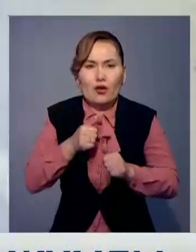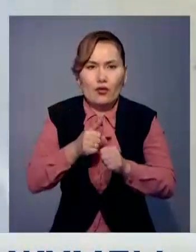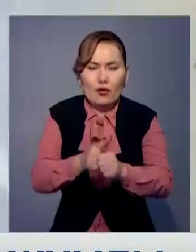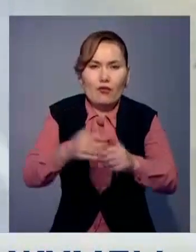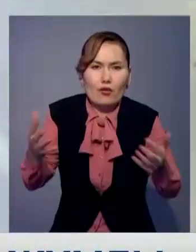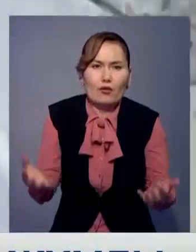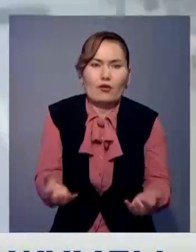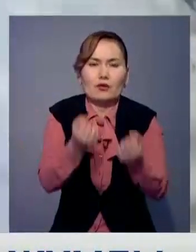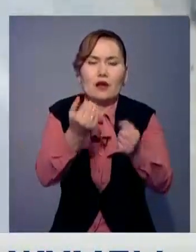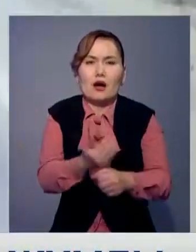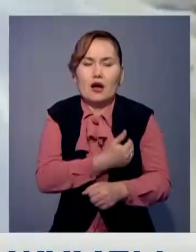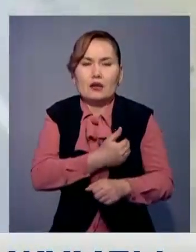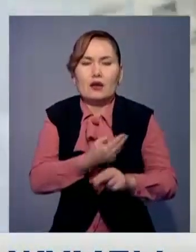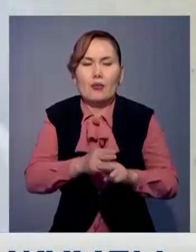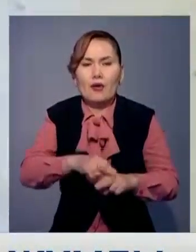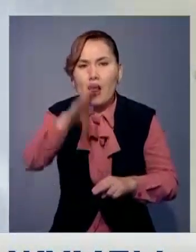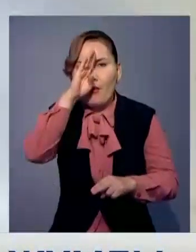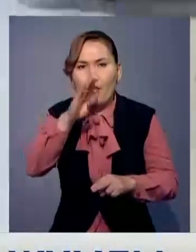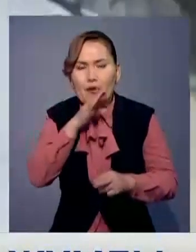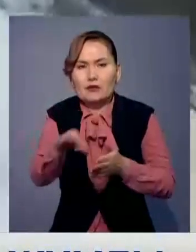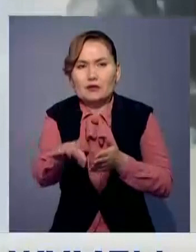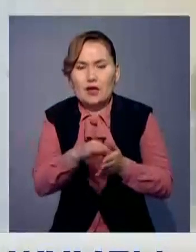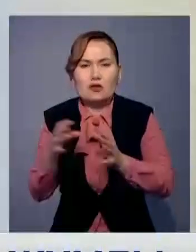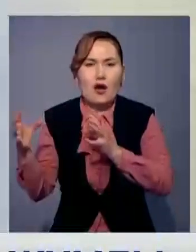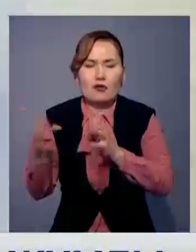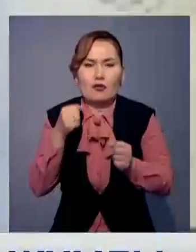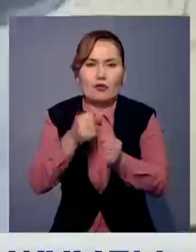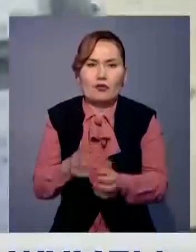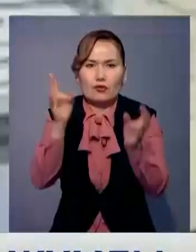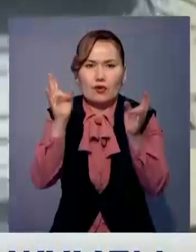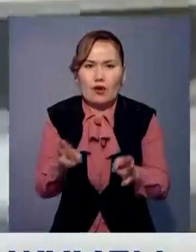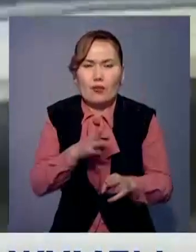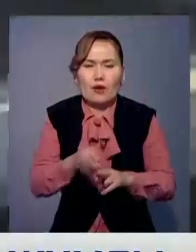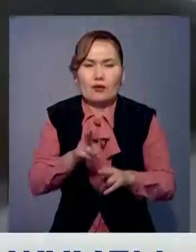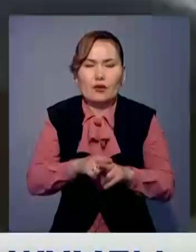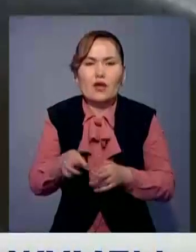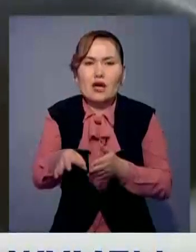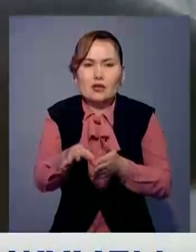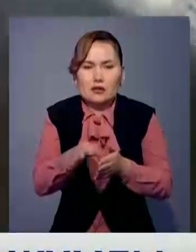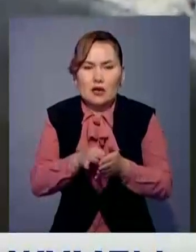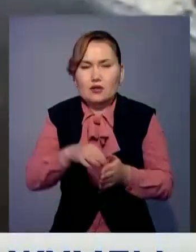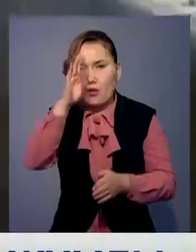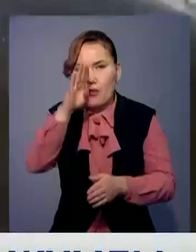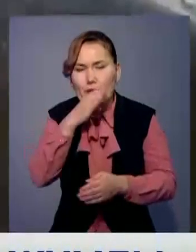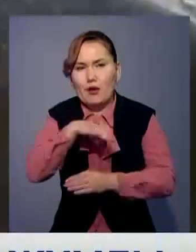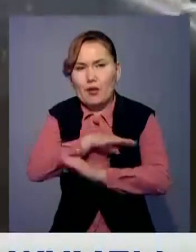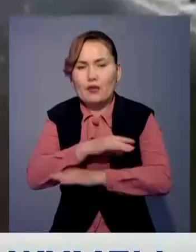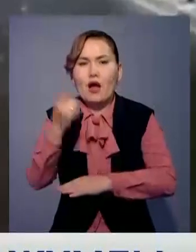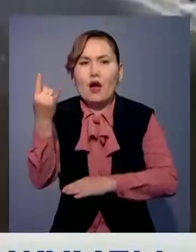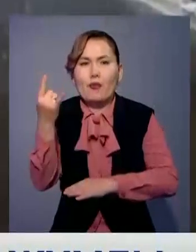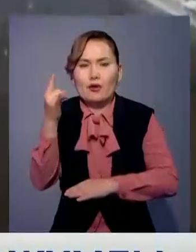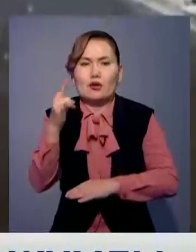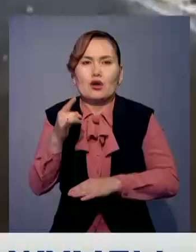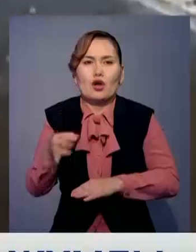құтқаруға ұмтылған кезде оларды қоғамдық көлік қағып кетті. Ер адам оқиға орнында қаза тапқан, ал бүлдіршін